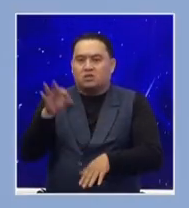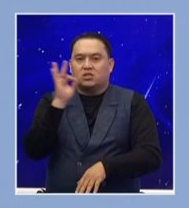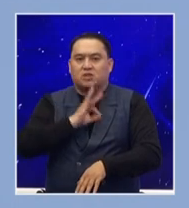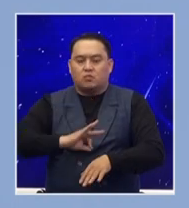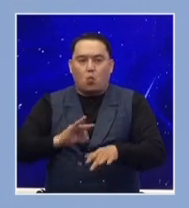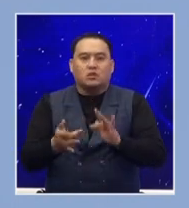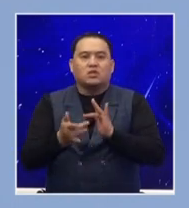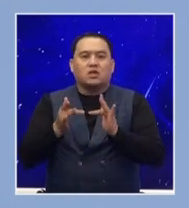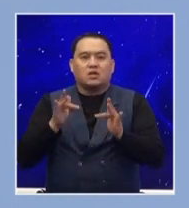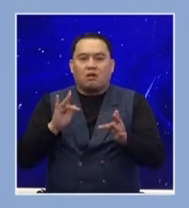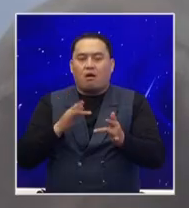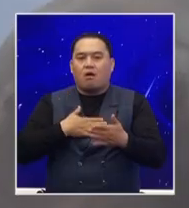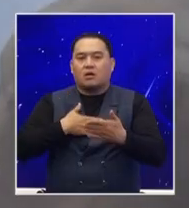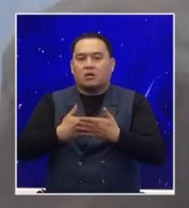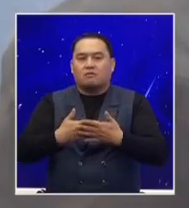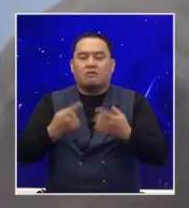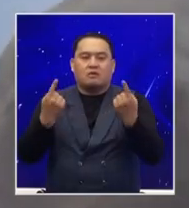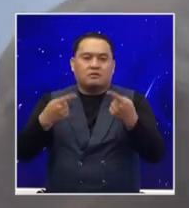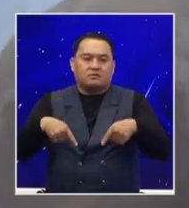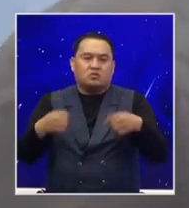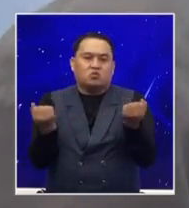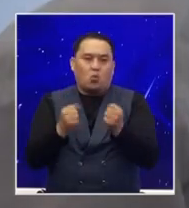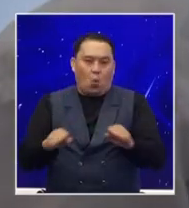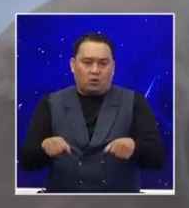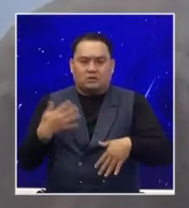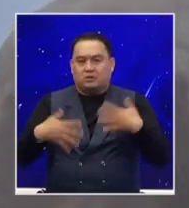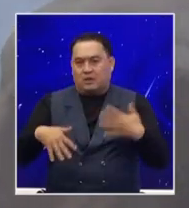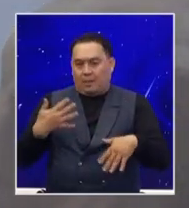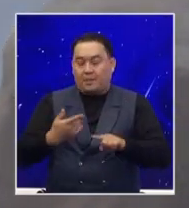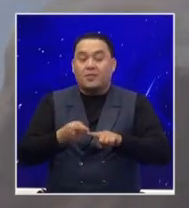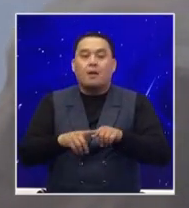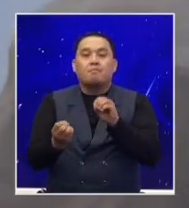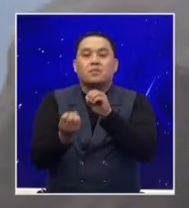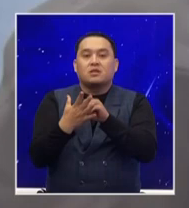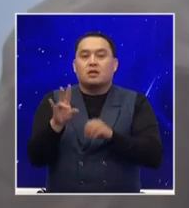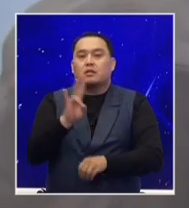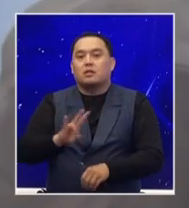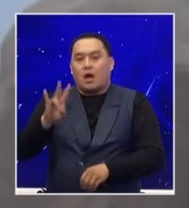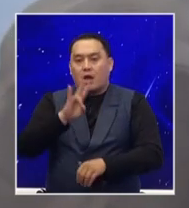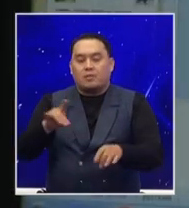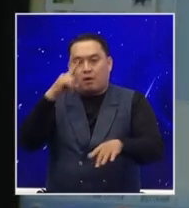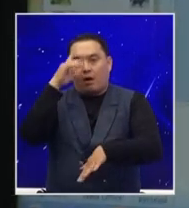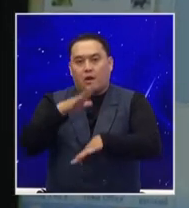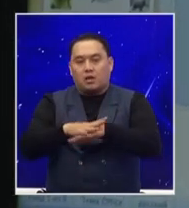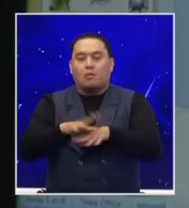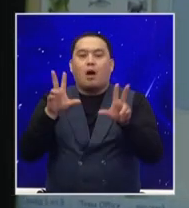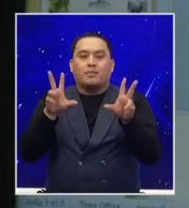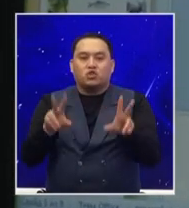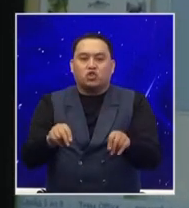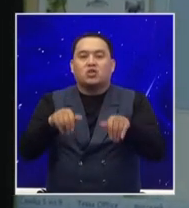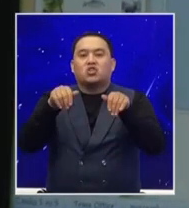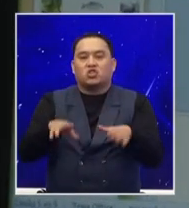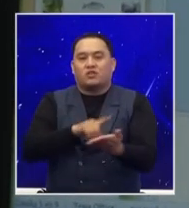сети в часы активности заметно снижается скорость соединения. К 15 ноября вопрос решится, заверил Амандык Баталов.